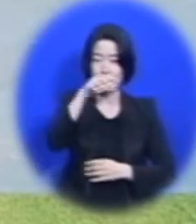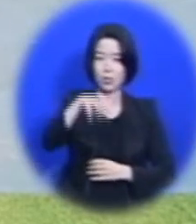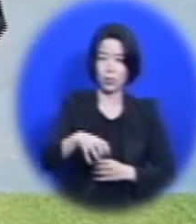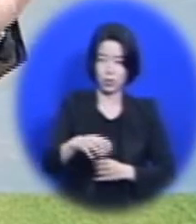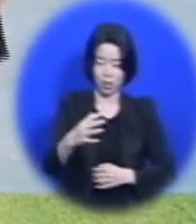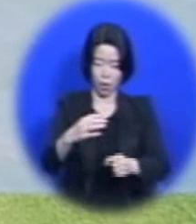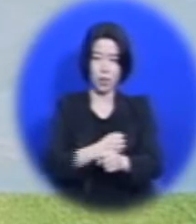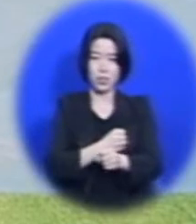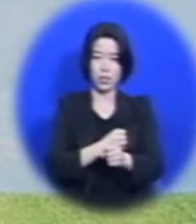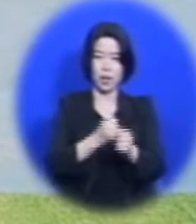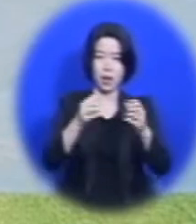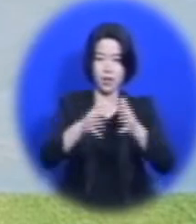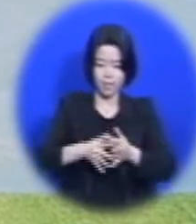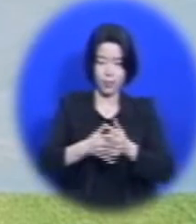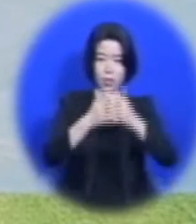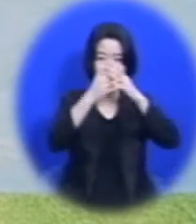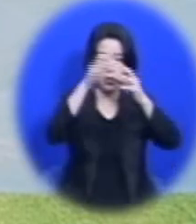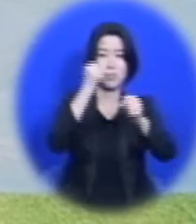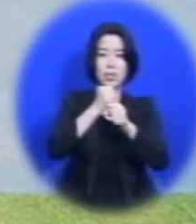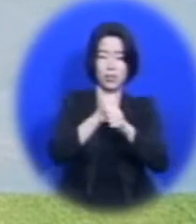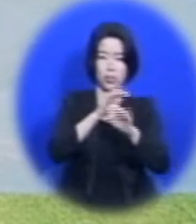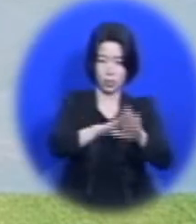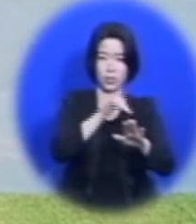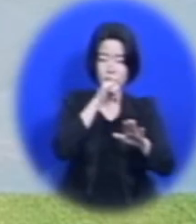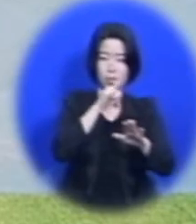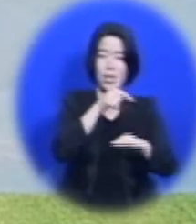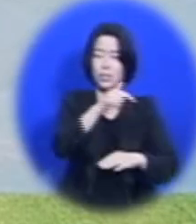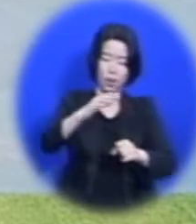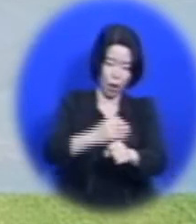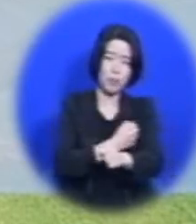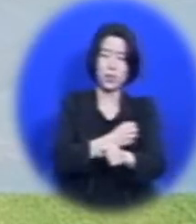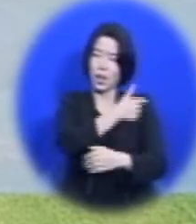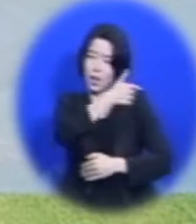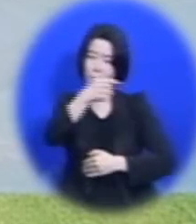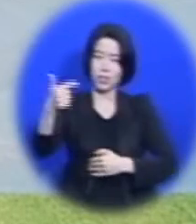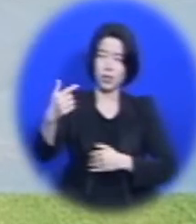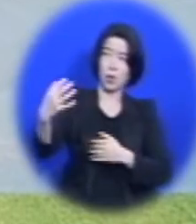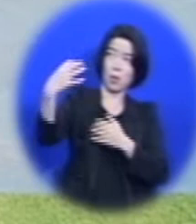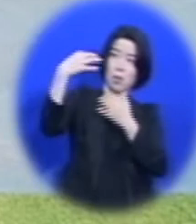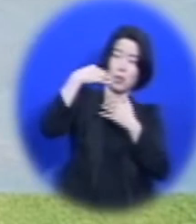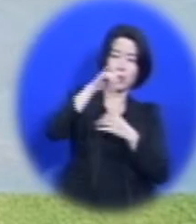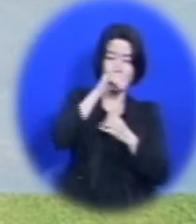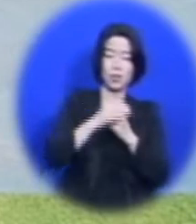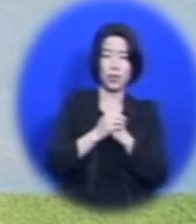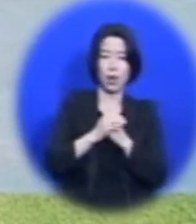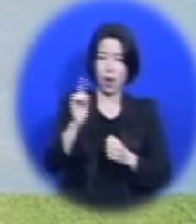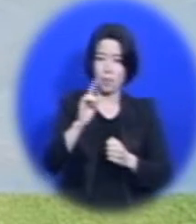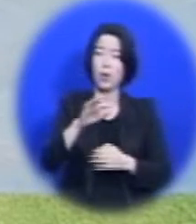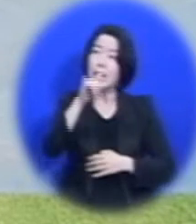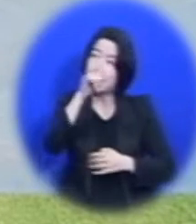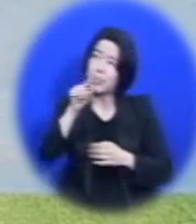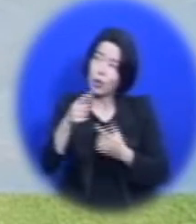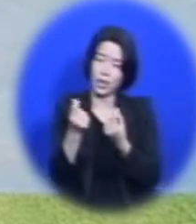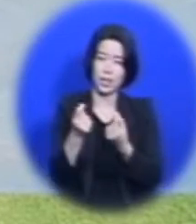엄청난 구조물을 세웠어요. 그 엄청난 규모에 압도당했습니다. 무언가가 있는 것